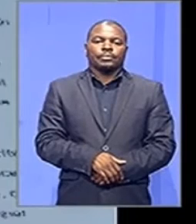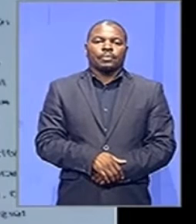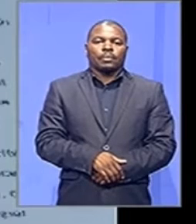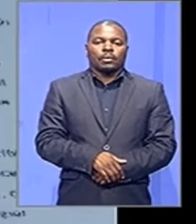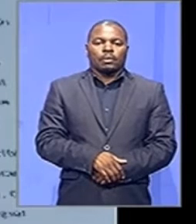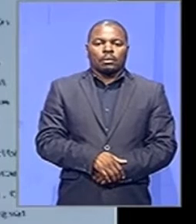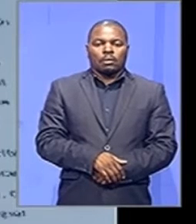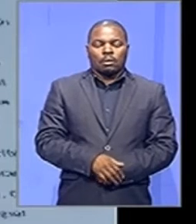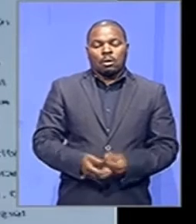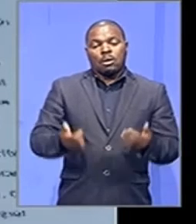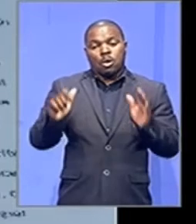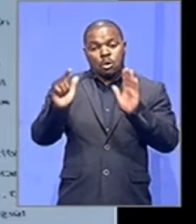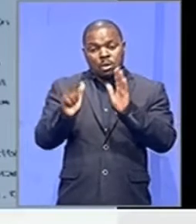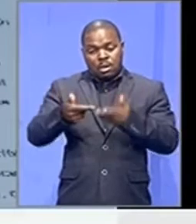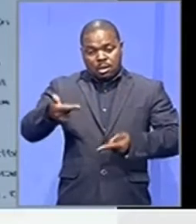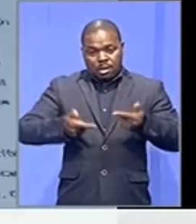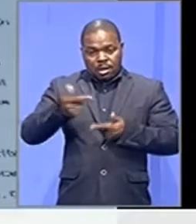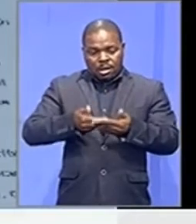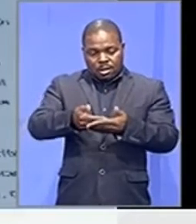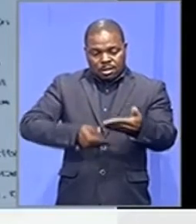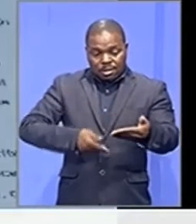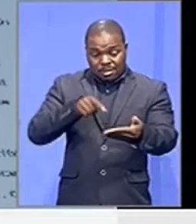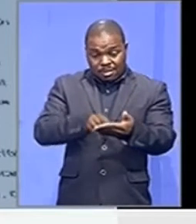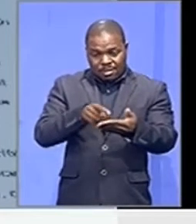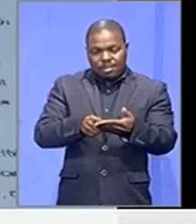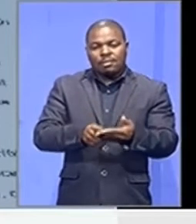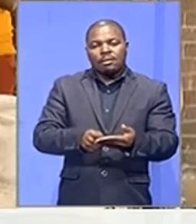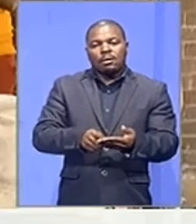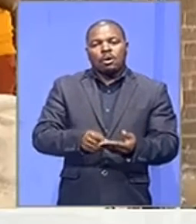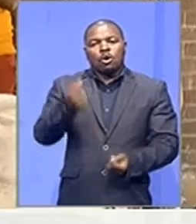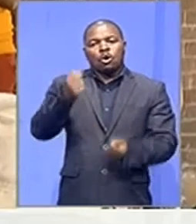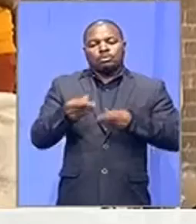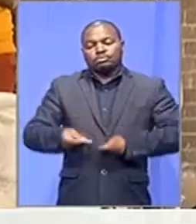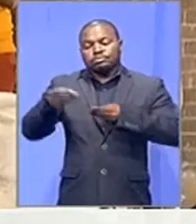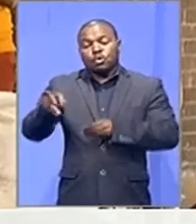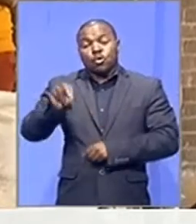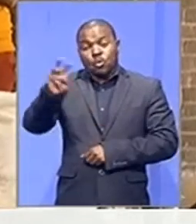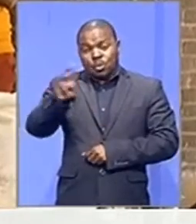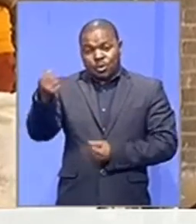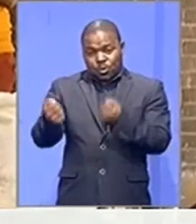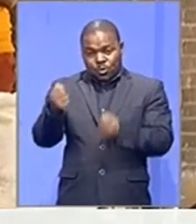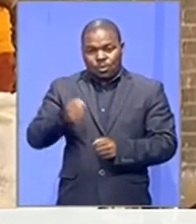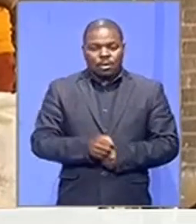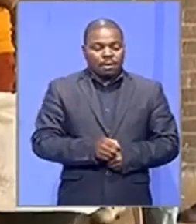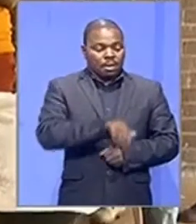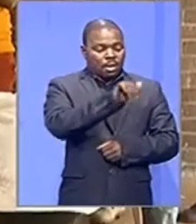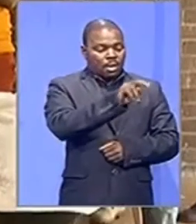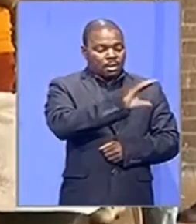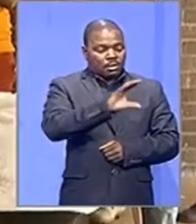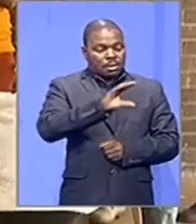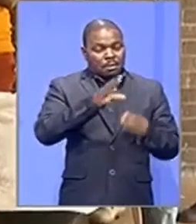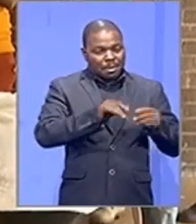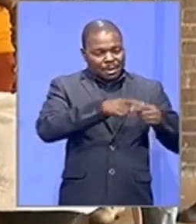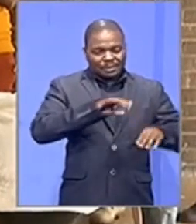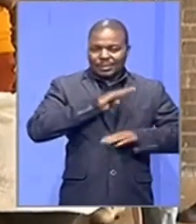Mo ditlankaneng tsa semolao tse di tlhatlhetsweng kwa kgotlatshekelo-kgolo ya North West, maloko a sa itumelang a ANC a bega gore